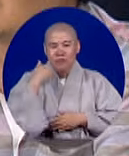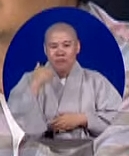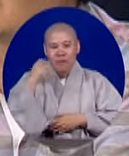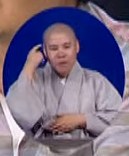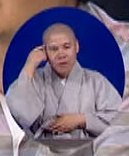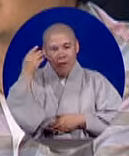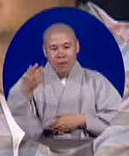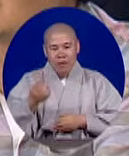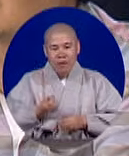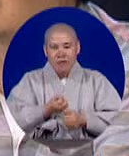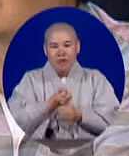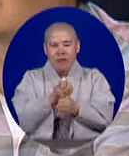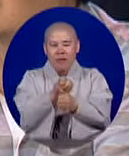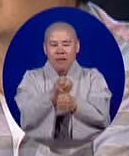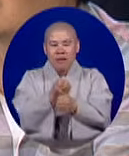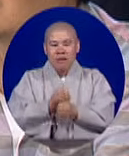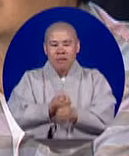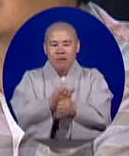누구세요? 택배입니다.